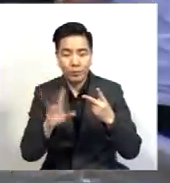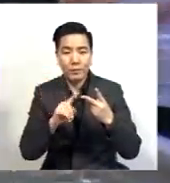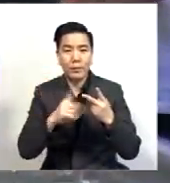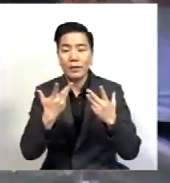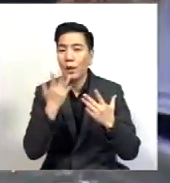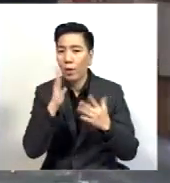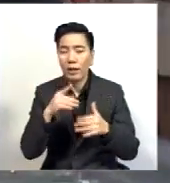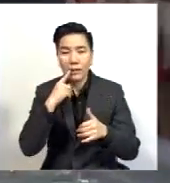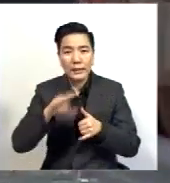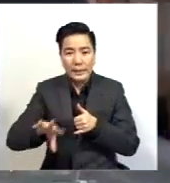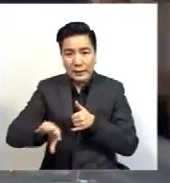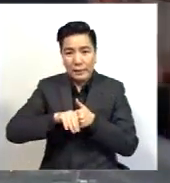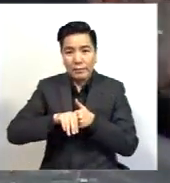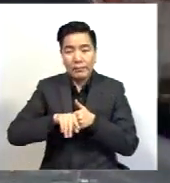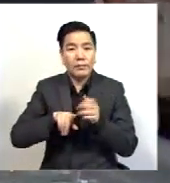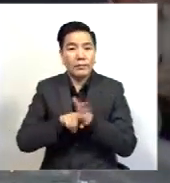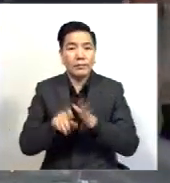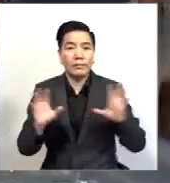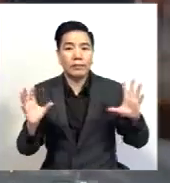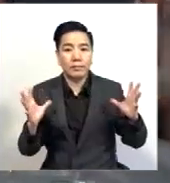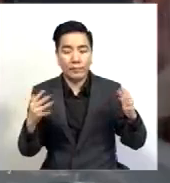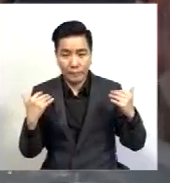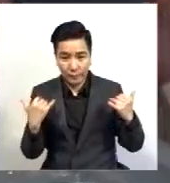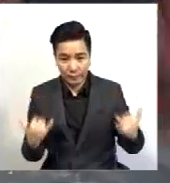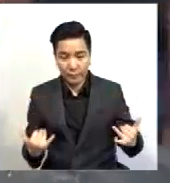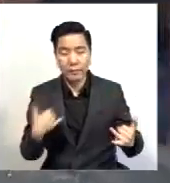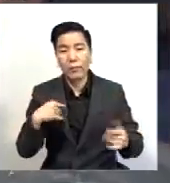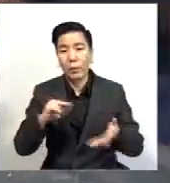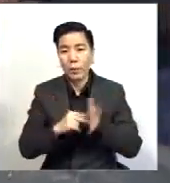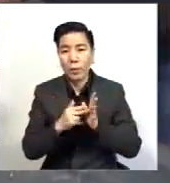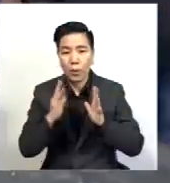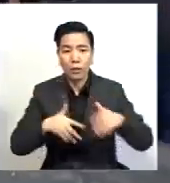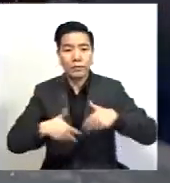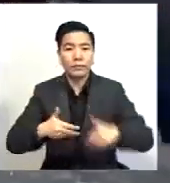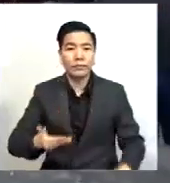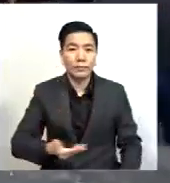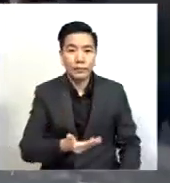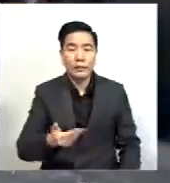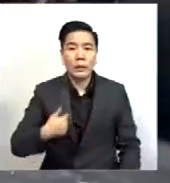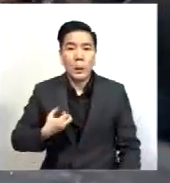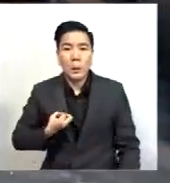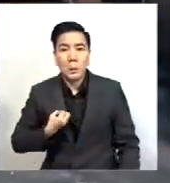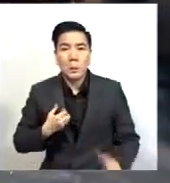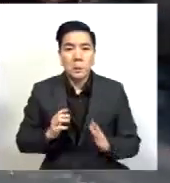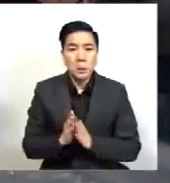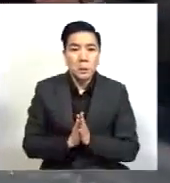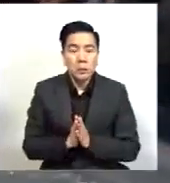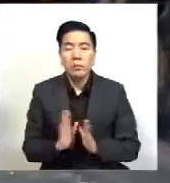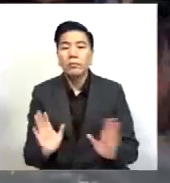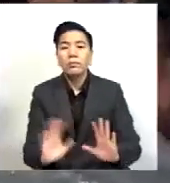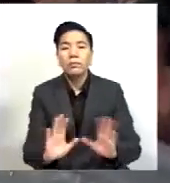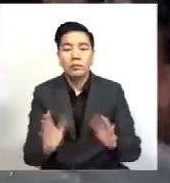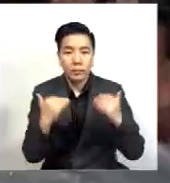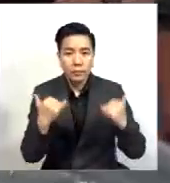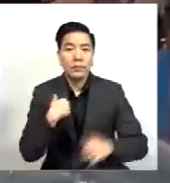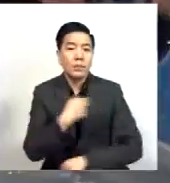ก็ไม่พบผู้สัมผัสใกล้ชิดเชื้อไวรัสดังกล่าวแล้วนะคะดังนั้นประชาชนหรือว่าคุณผู้ชมไม่ต้องตื่นตระหนกค่ะทางคุณหม